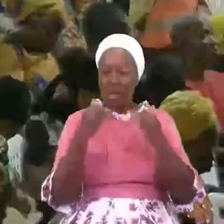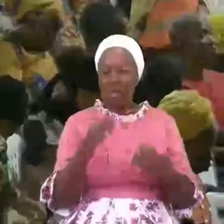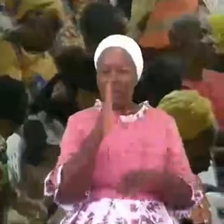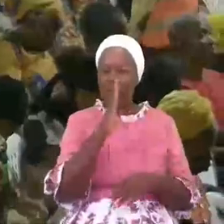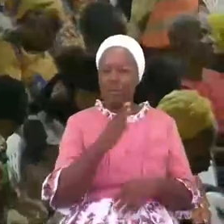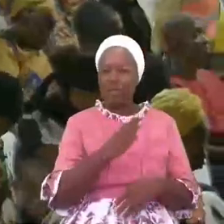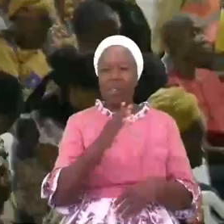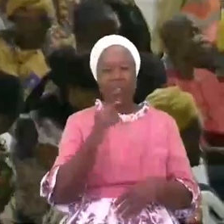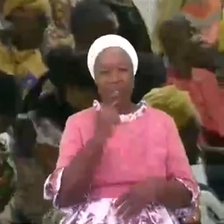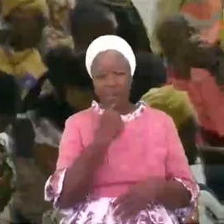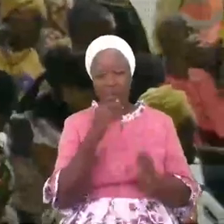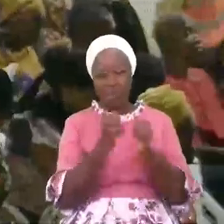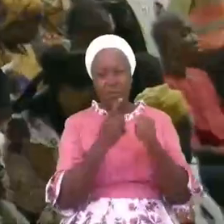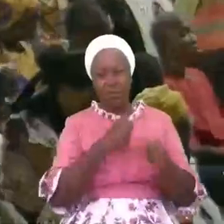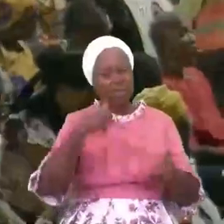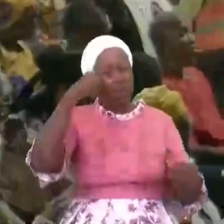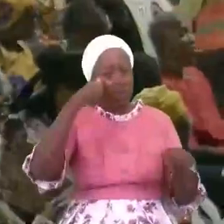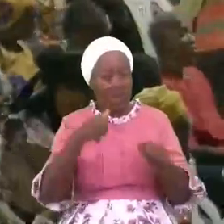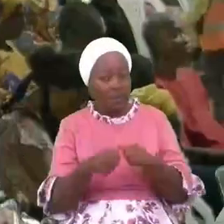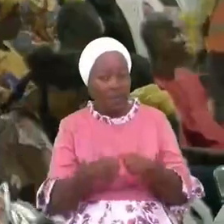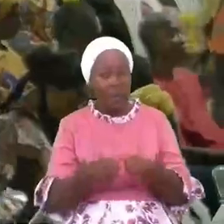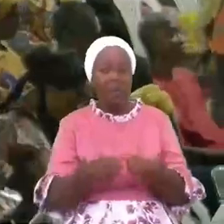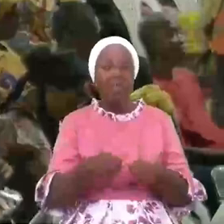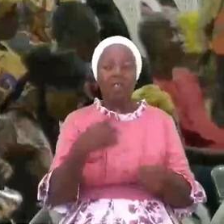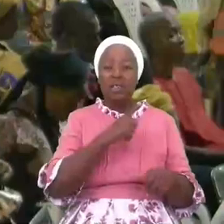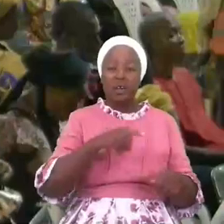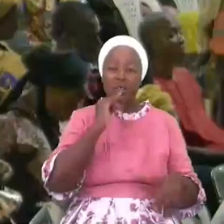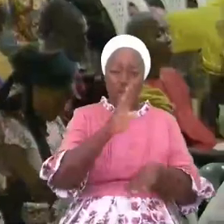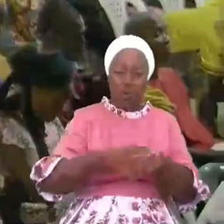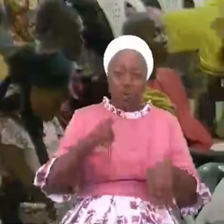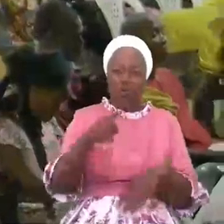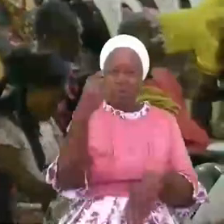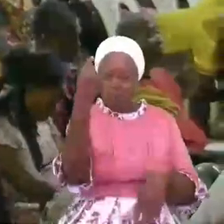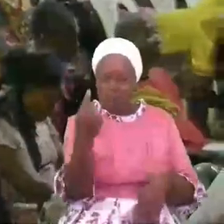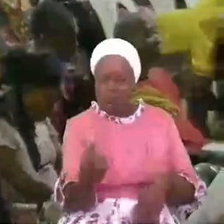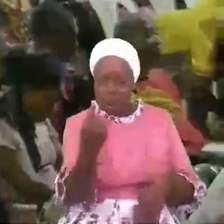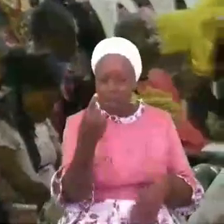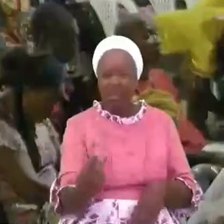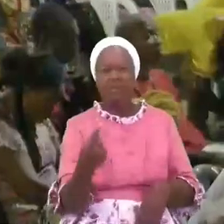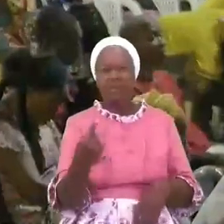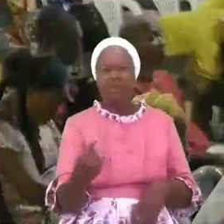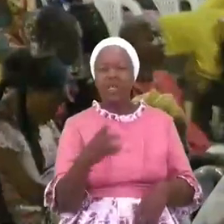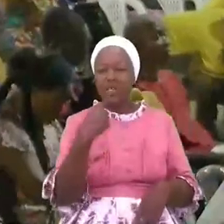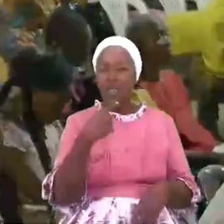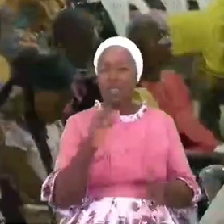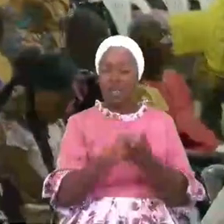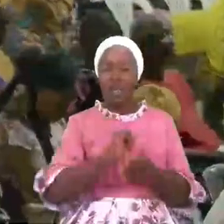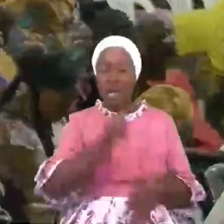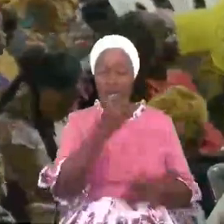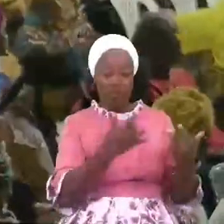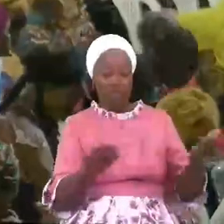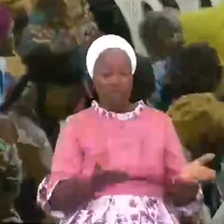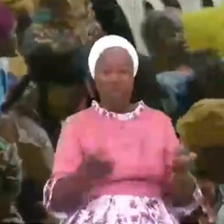fermés. Le Seigneur t'appelle maintenant. Il dit, j'attends ici pour te donner le